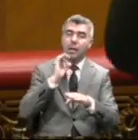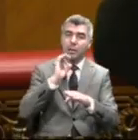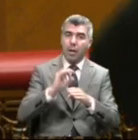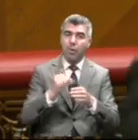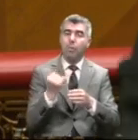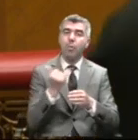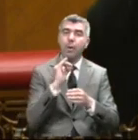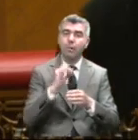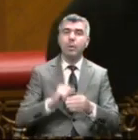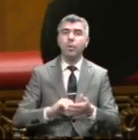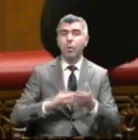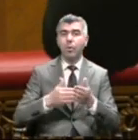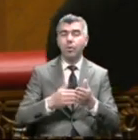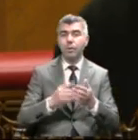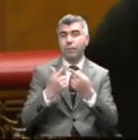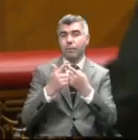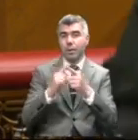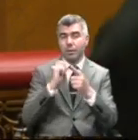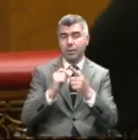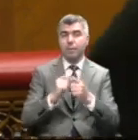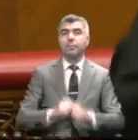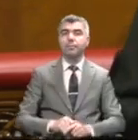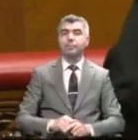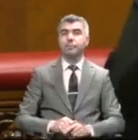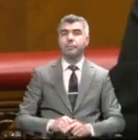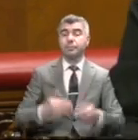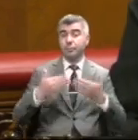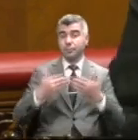شكرا سيد الرئيس